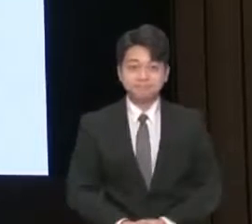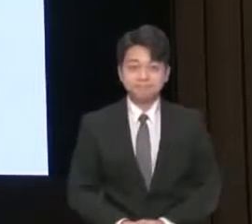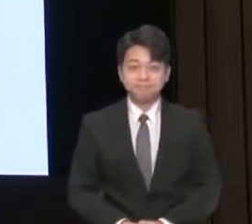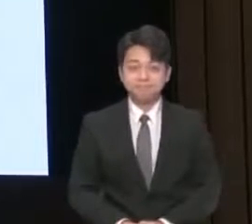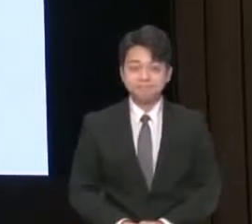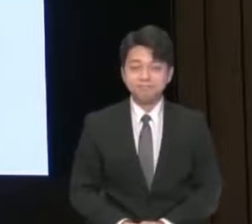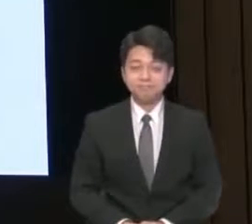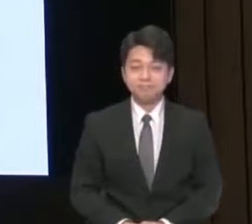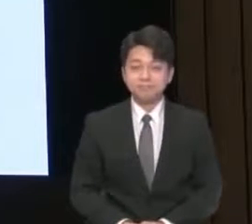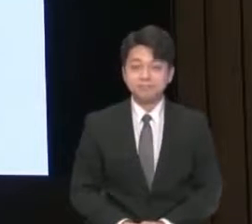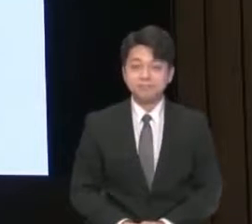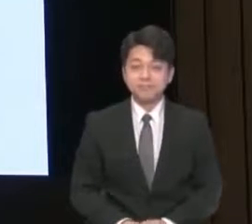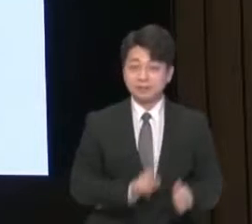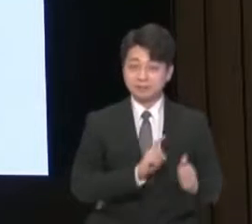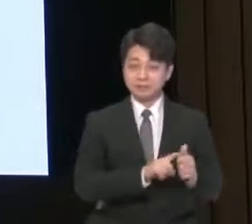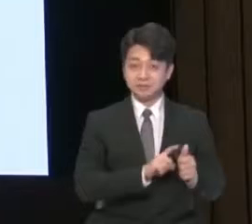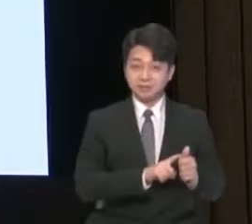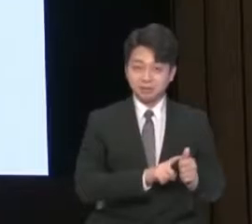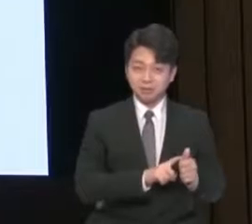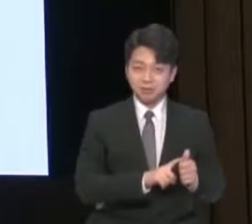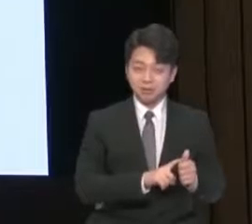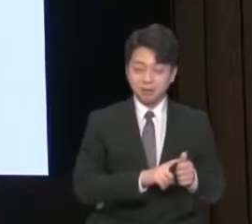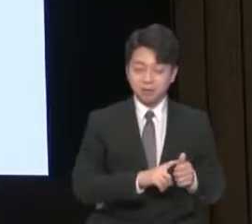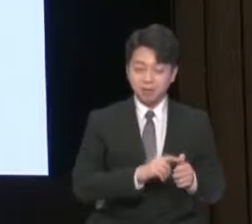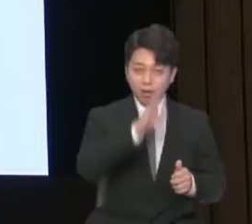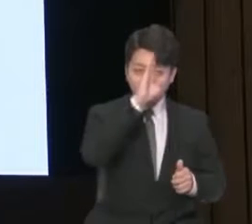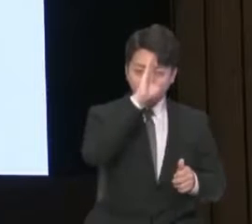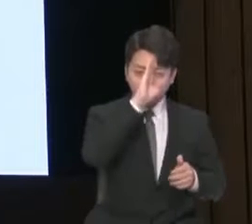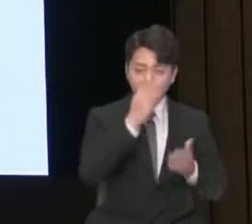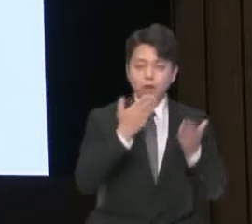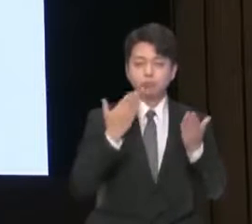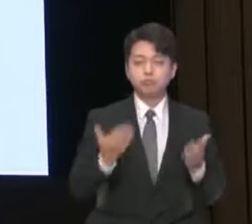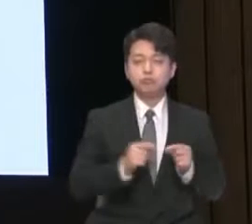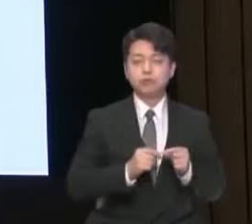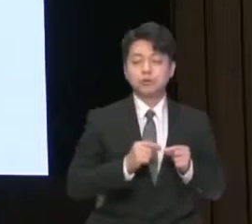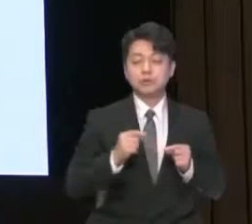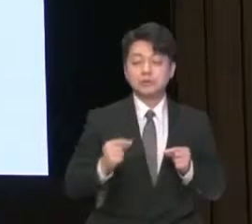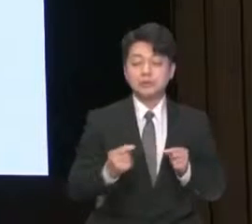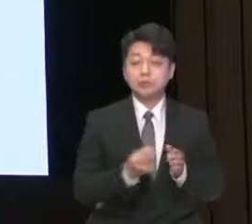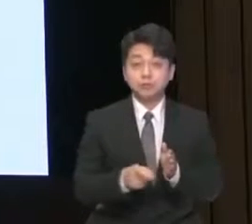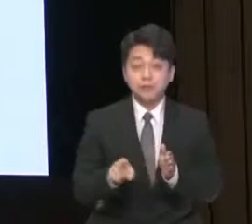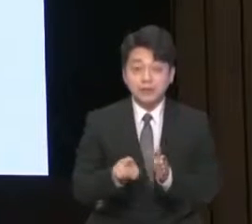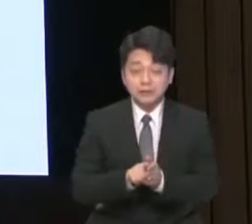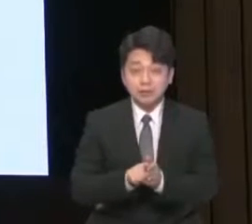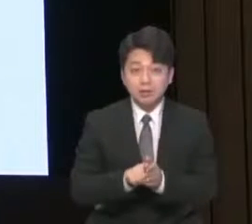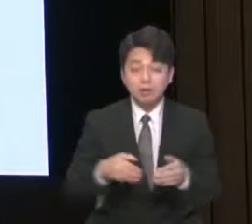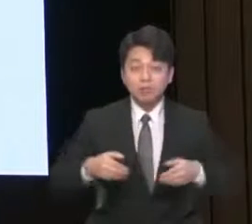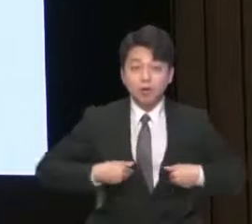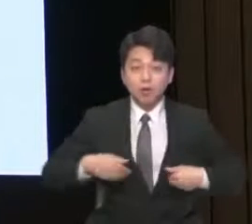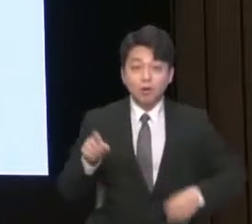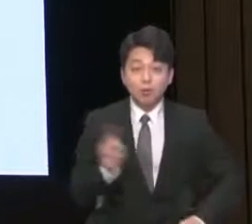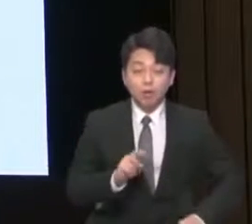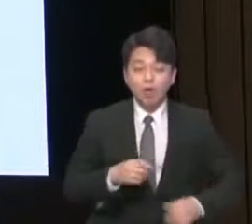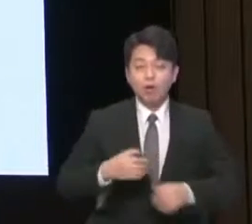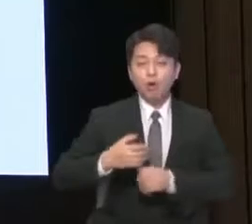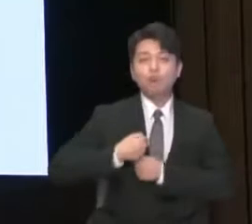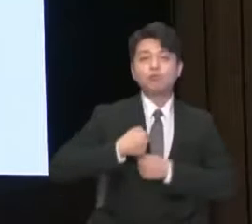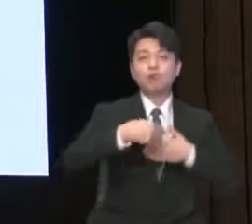병가 연장을 받으려면 군병원 요양심의원에서 심사가 있어야